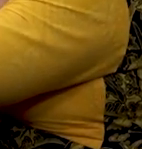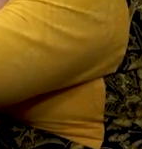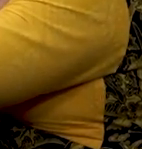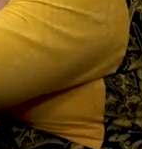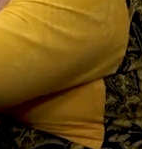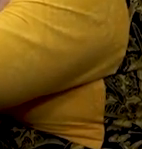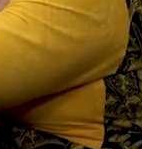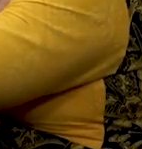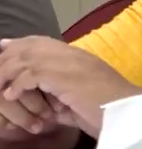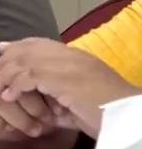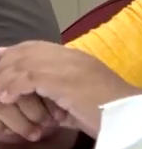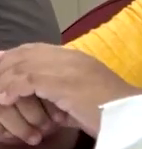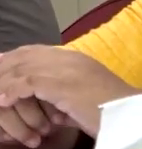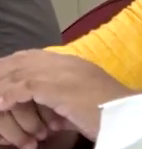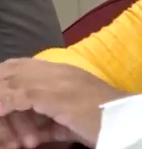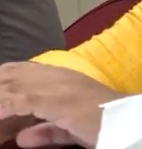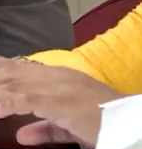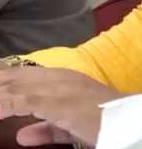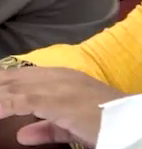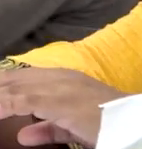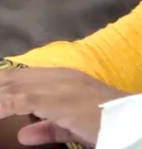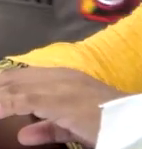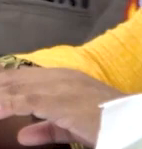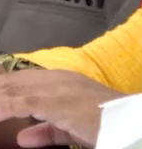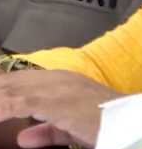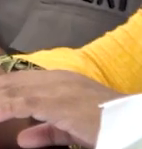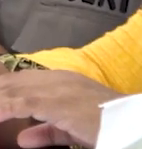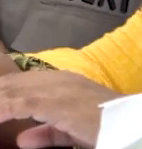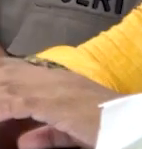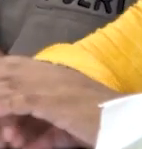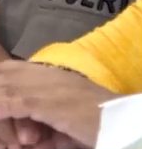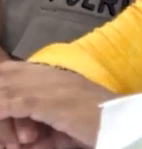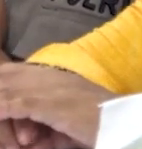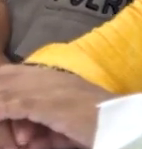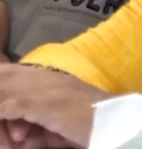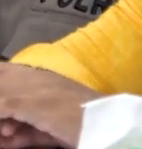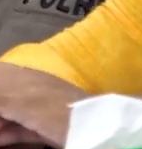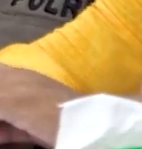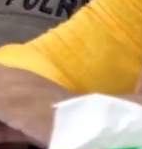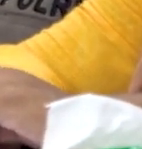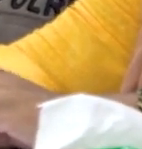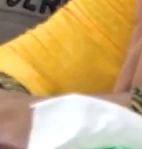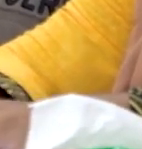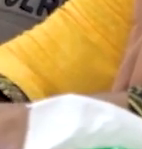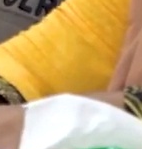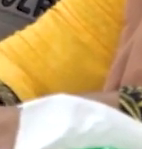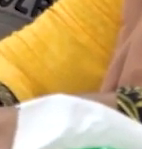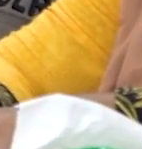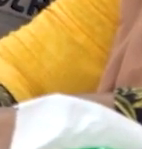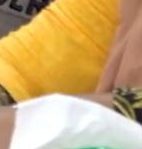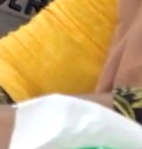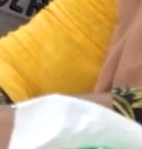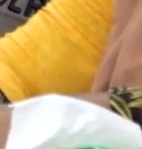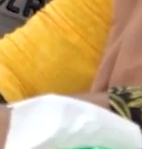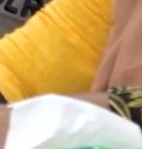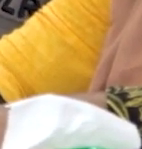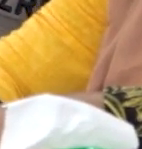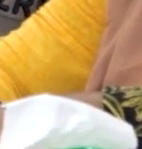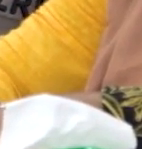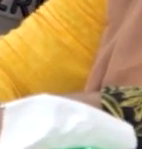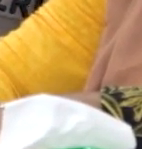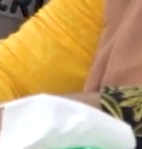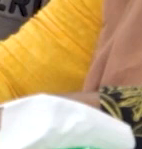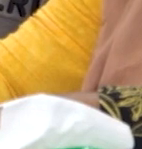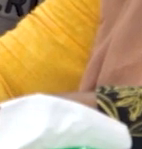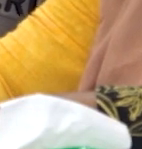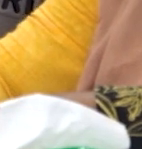sekitar empat tahunan Saya sudah tidak di BPK lagi kebetulan Setelah dari by itu